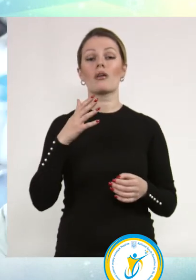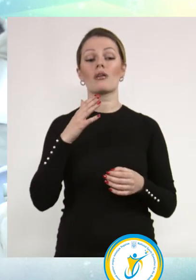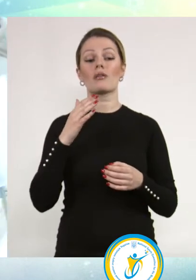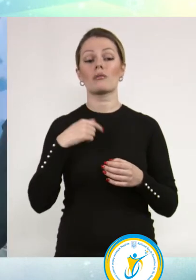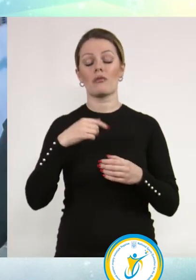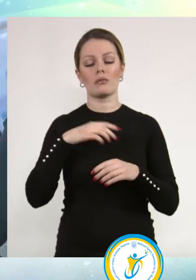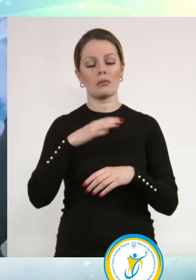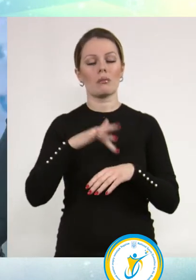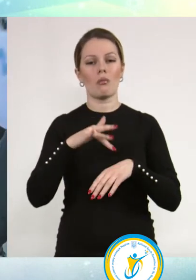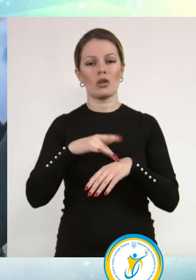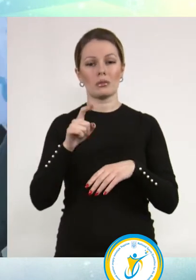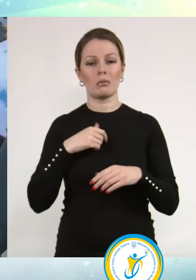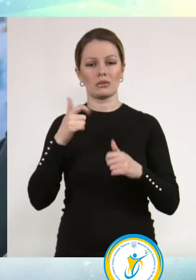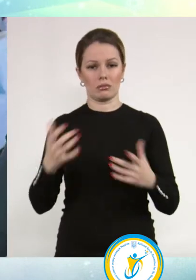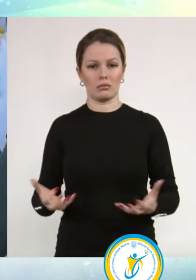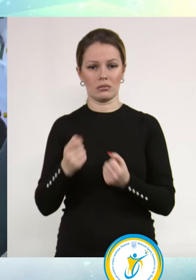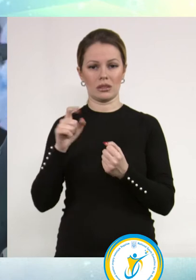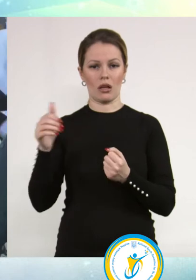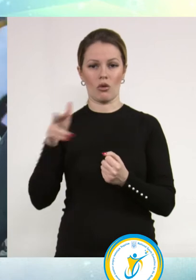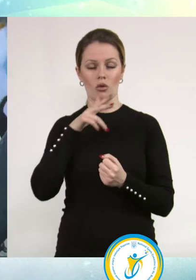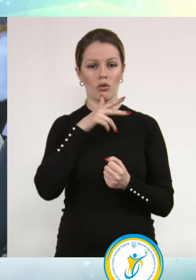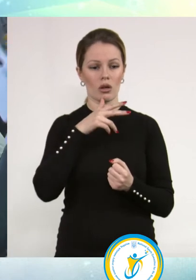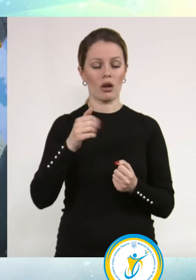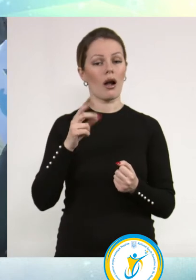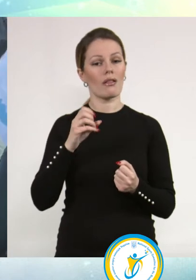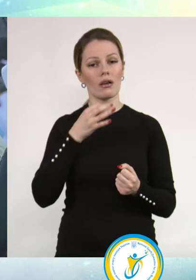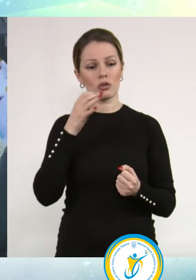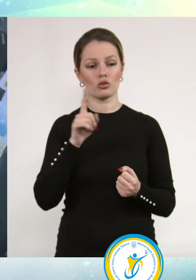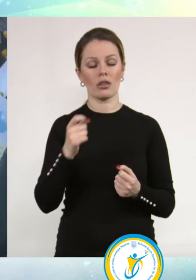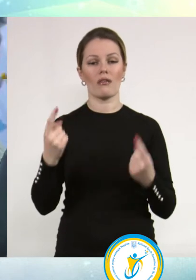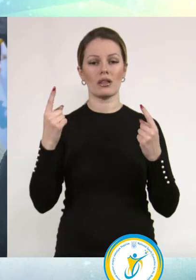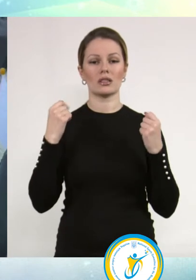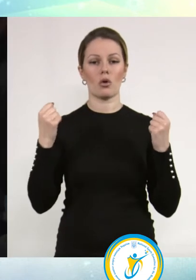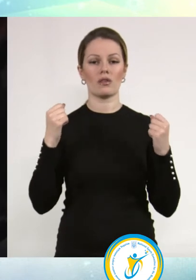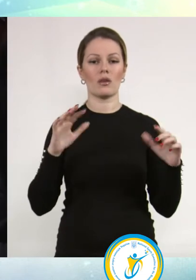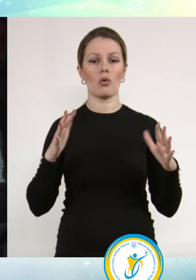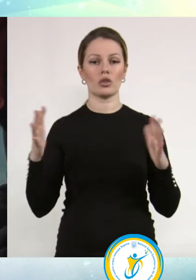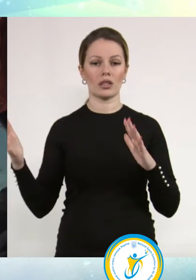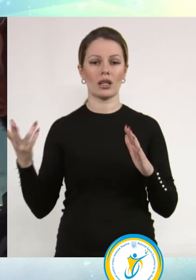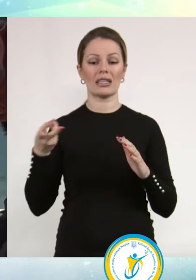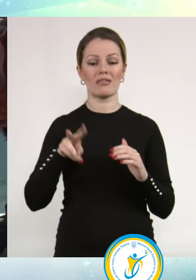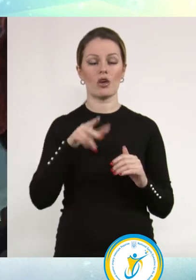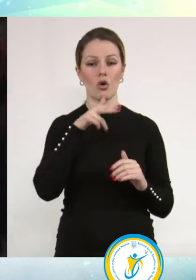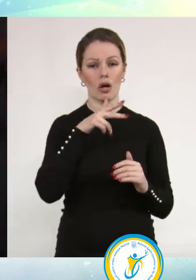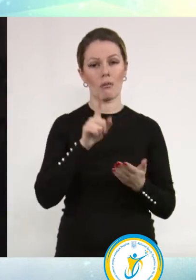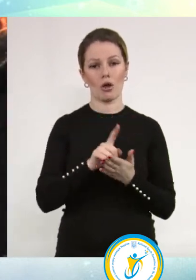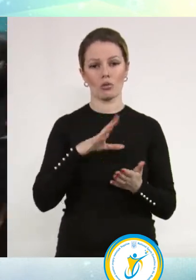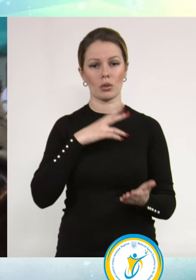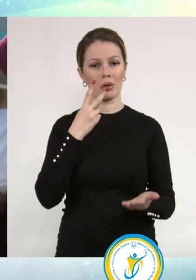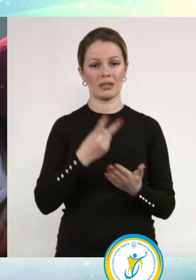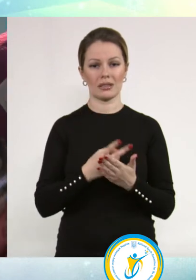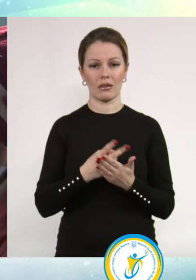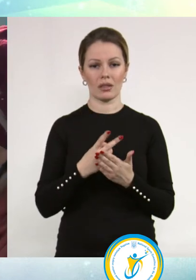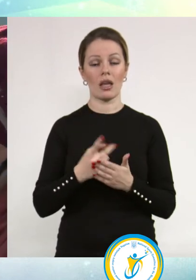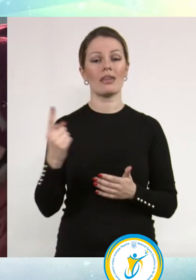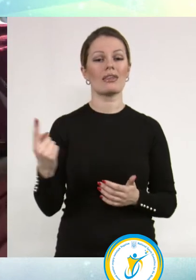самостійному дебюту північних сусідів на Паралімпійських іграх. Проте наголошують, на великих спортивних подіях дві Кореї мають